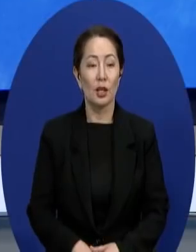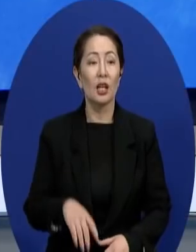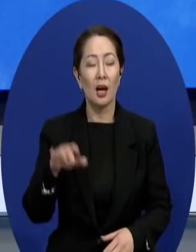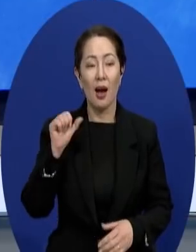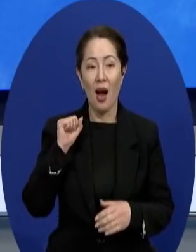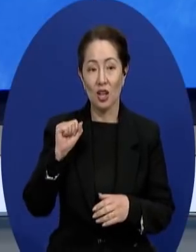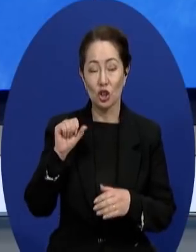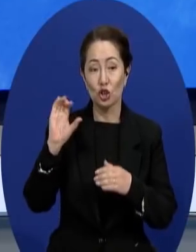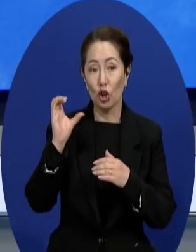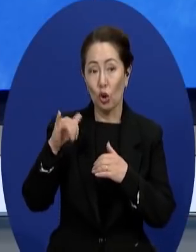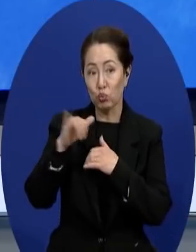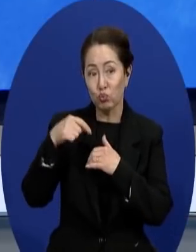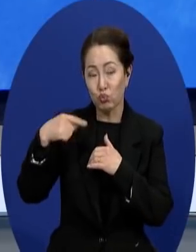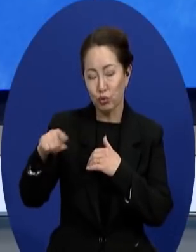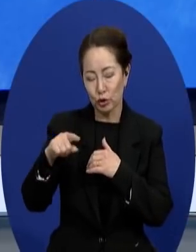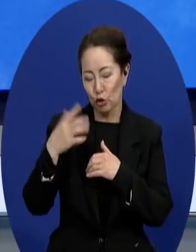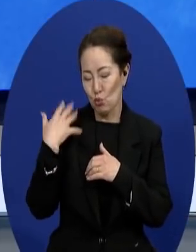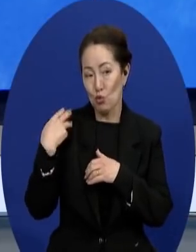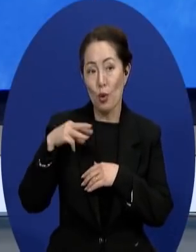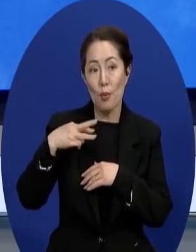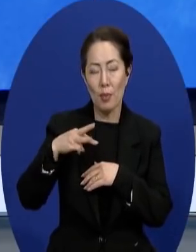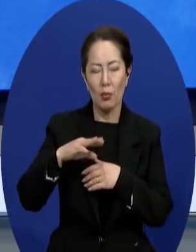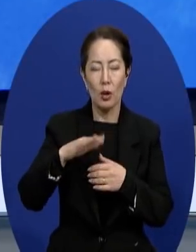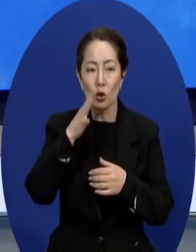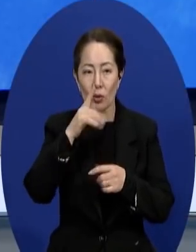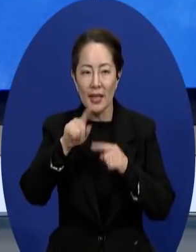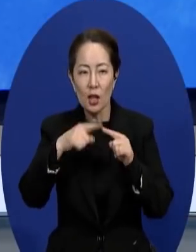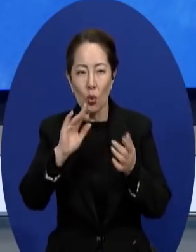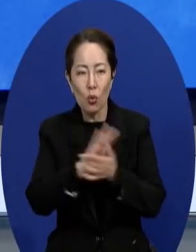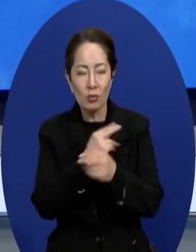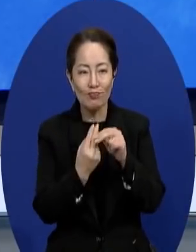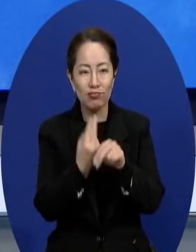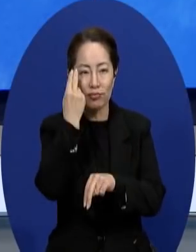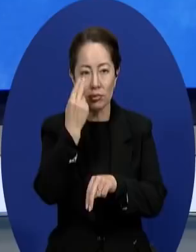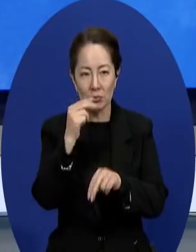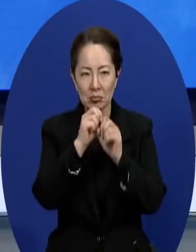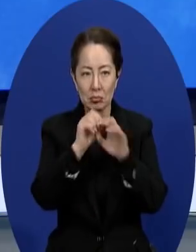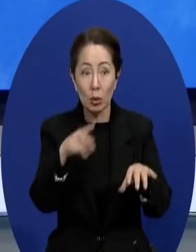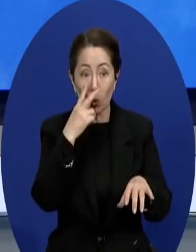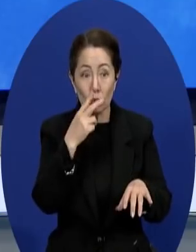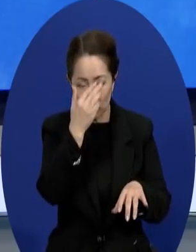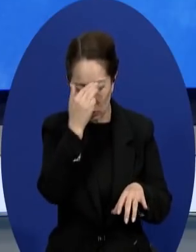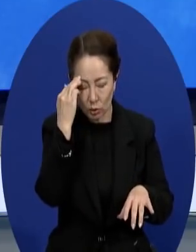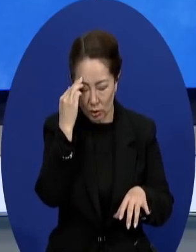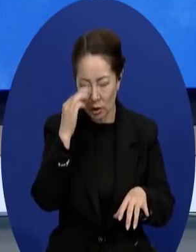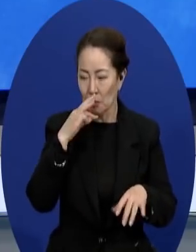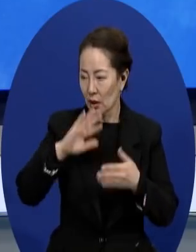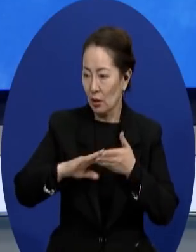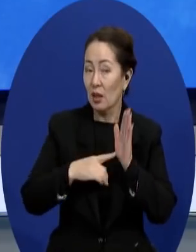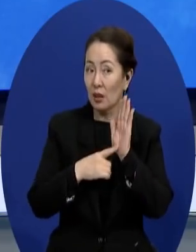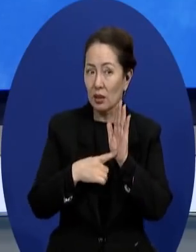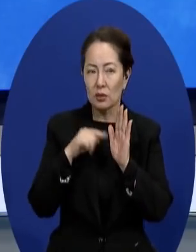Бүгднайрамд хаардчилсан солонгос ард улс мигамар гаргийн өглөө дуунаас хурдан пуужин туршсан тухай тус улсын төвхөвлөлт дэлгэрэнгүй мэдээлэл өглөө. За